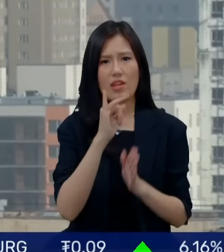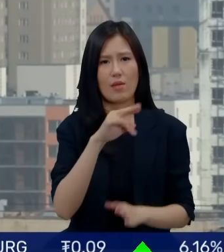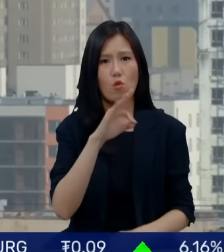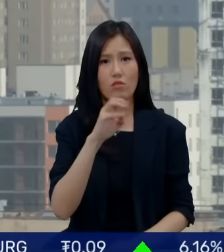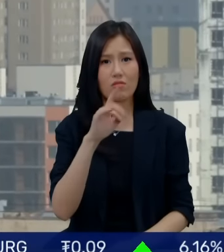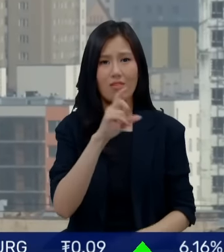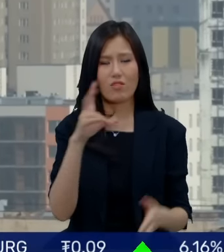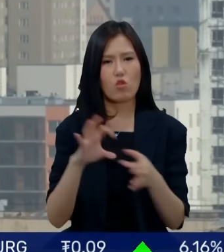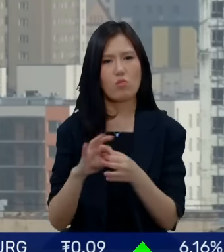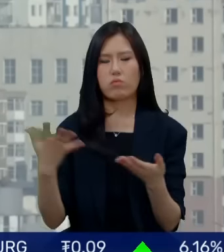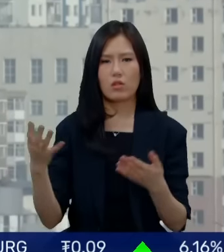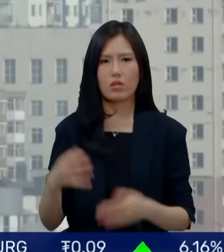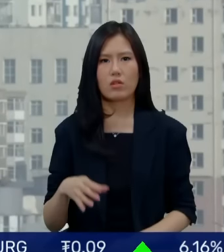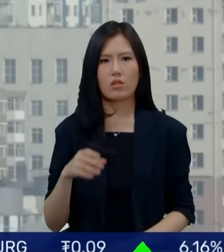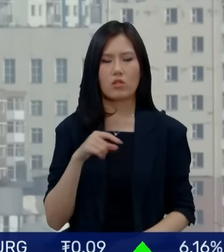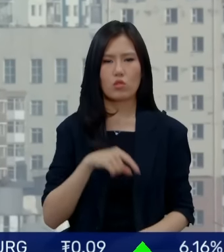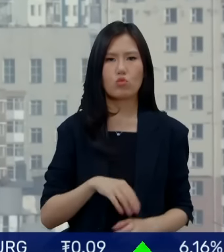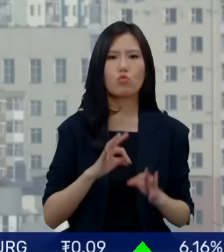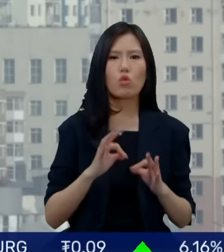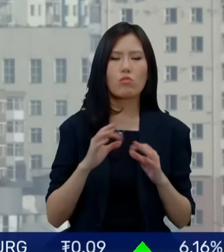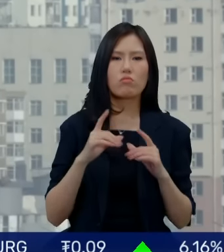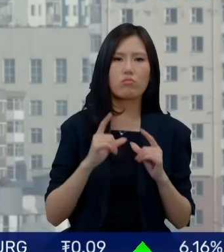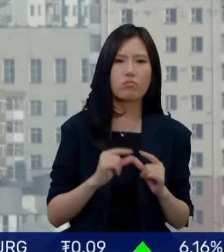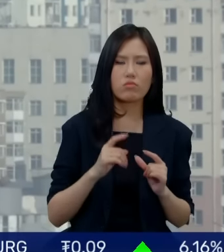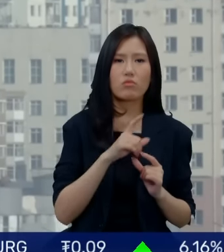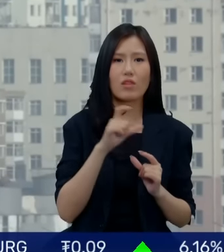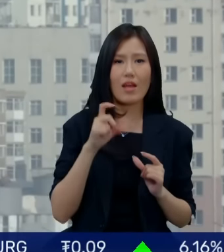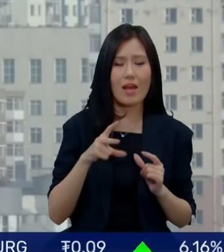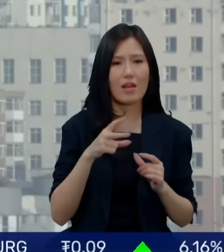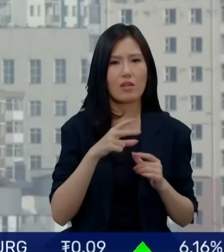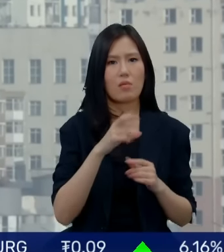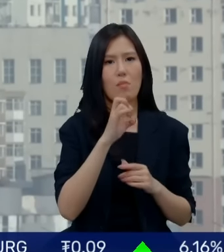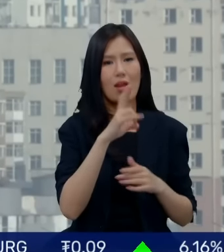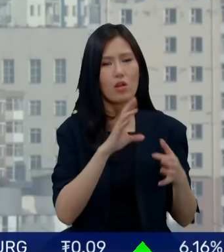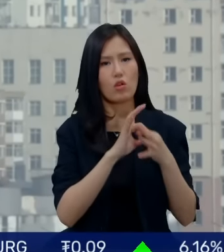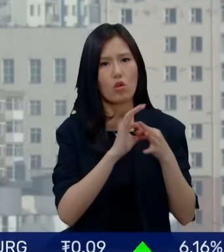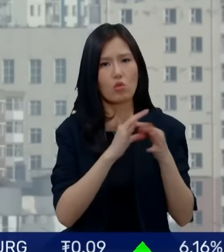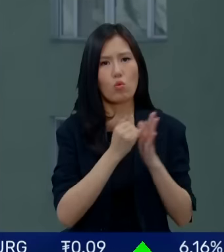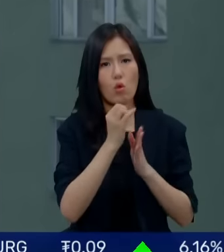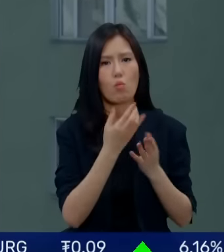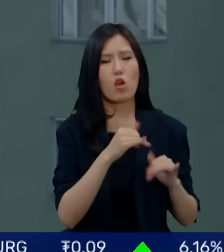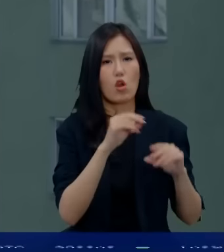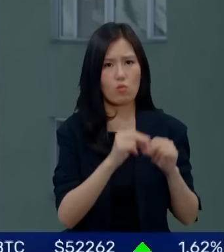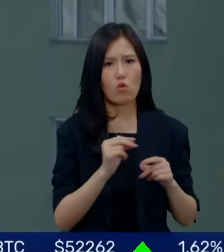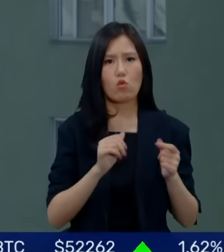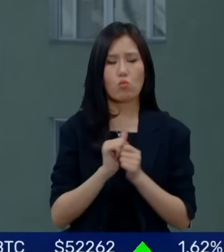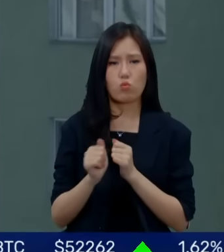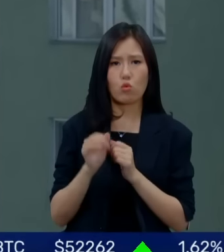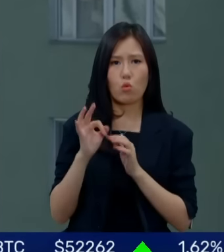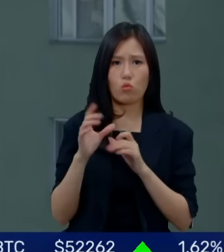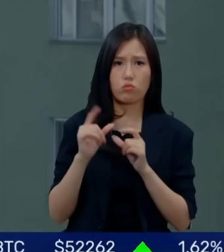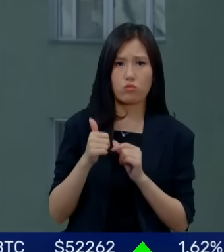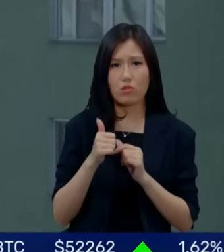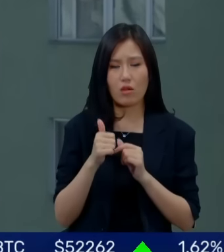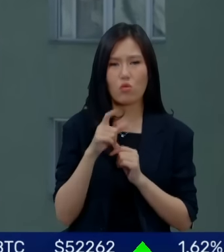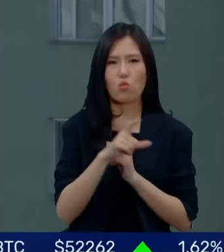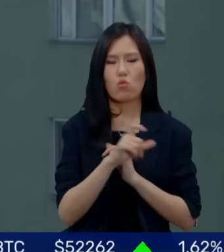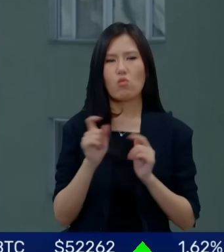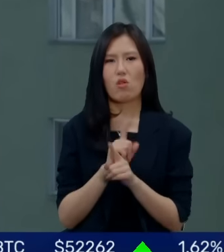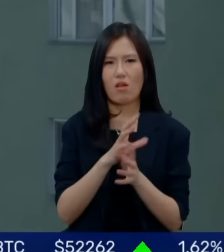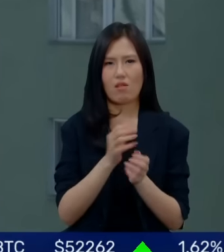Стандарт зэрэглэлийн орон сууцны ипотекийн зээлд хамрагдах боломжтой төлбөрийн нөхцөл нь ч илүү уян хатан байдгаас шалтгаалan иргэд ийм сонголт хийж байгаа хэллээ.